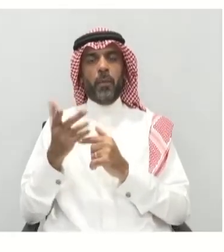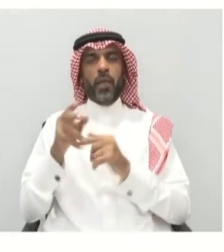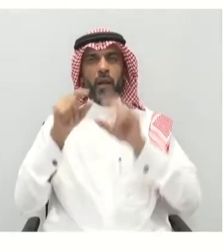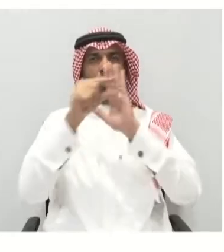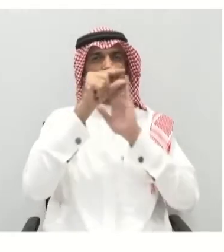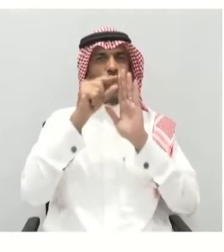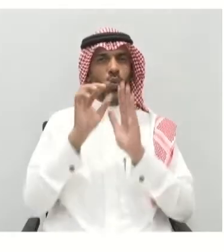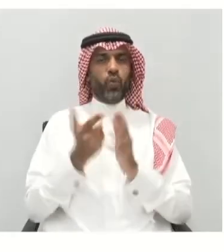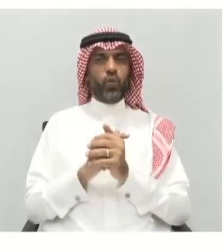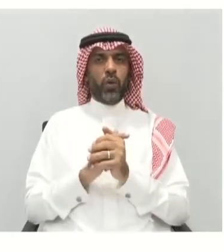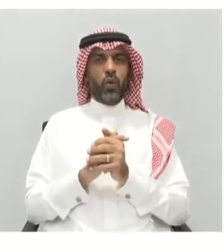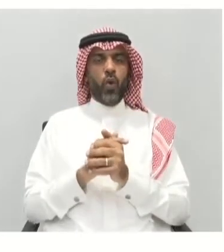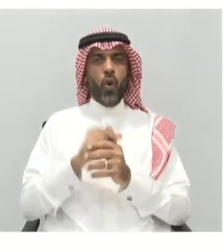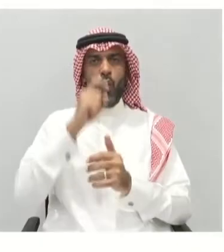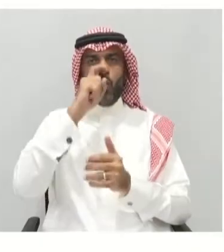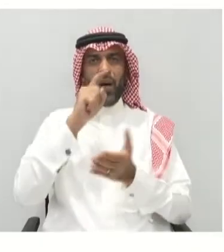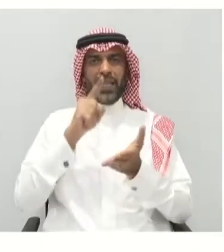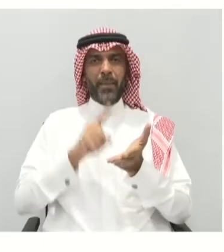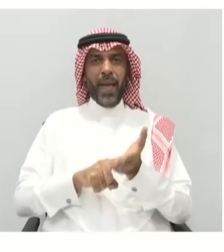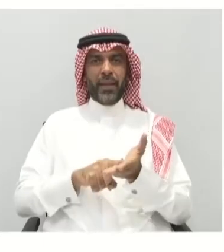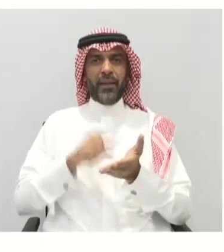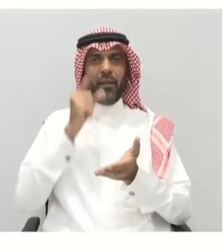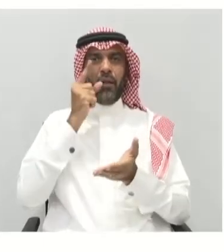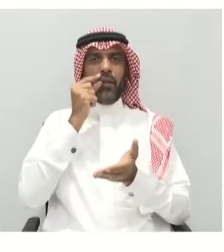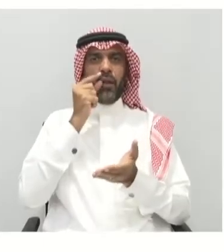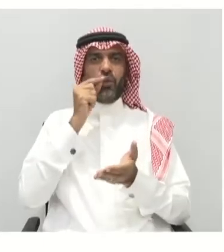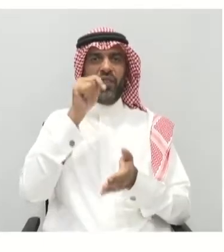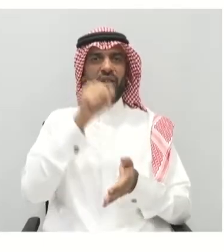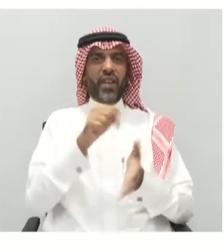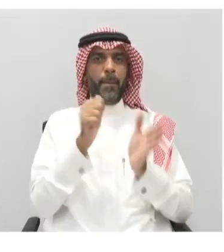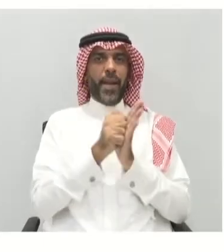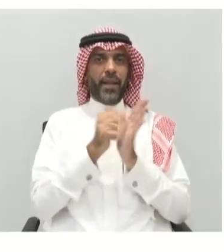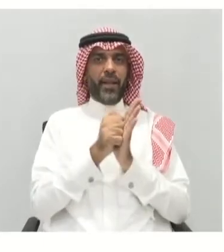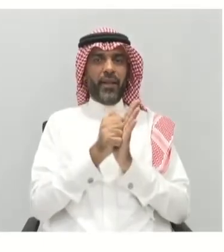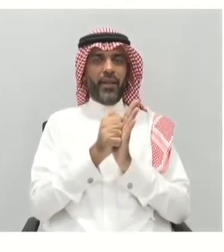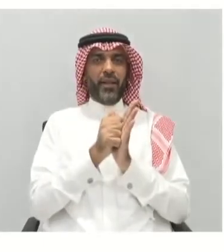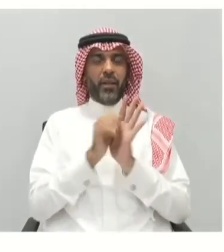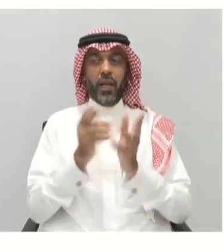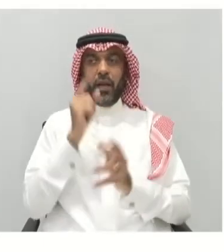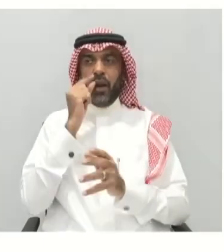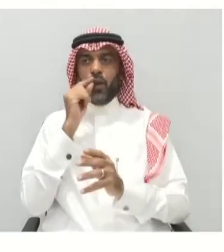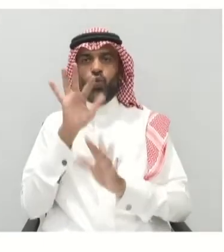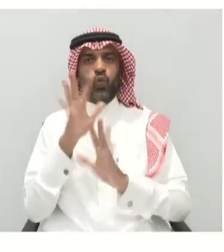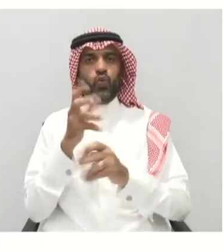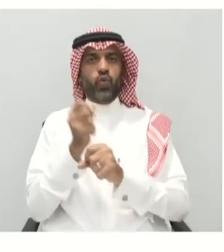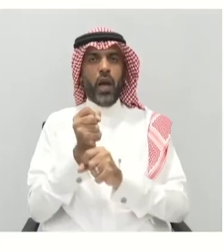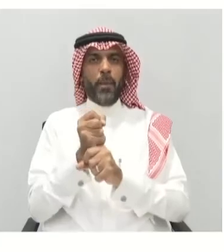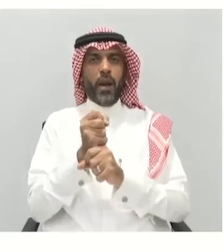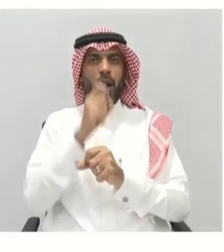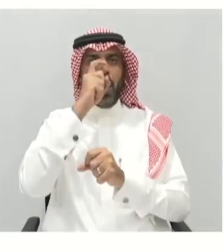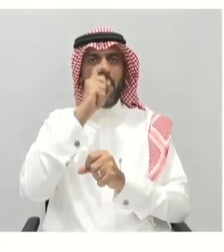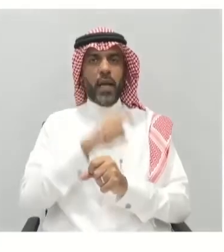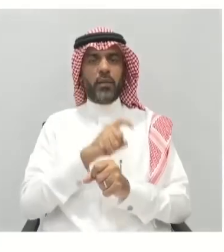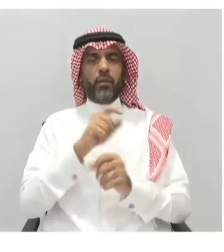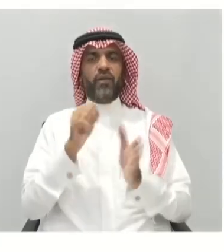هذا الموقف واجبات الرجل في بيته طيب انا لدي موقف ستحاور انا وانت